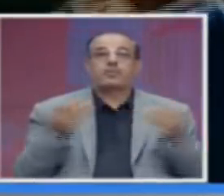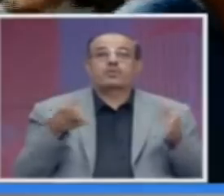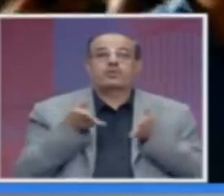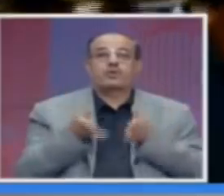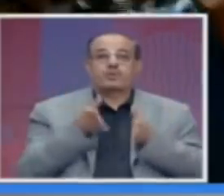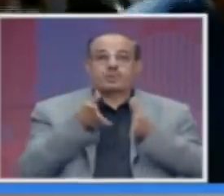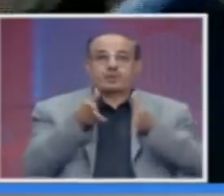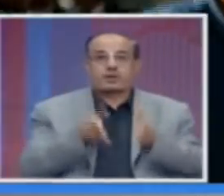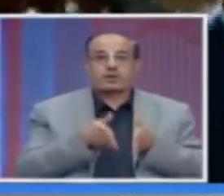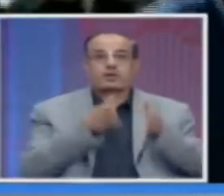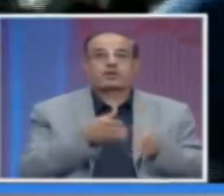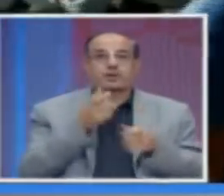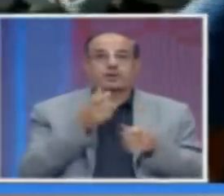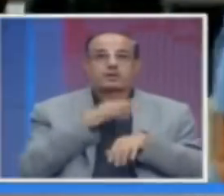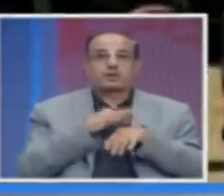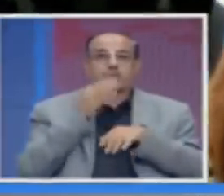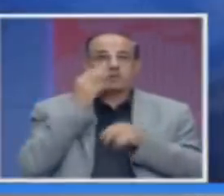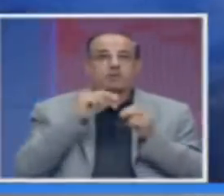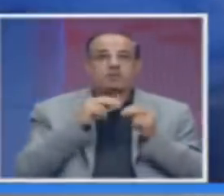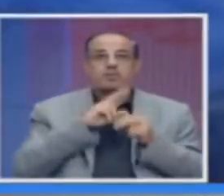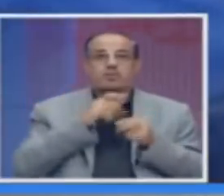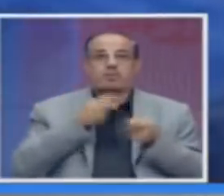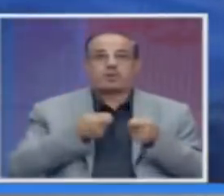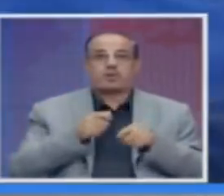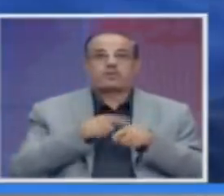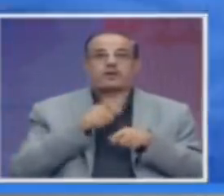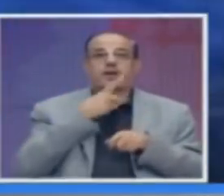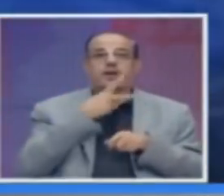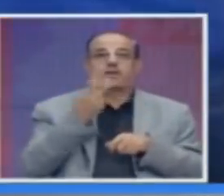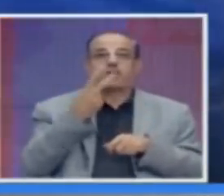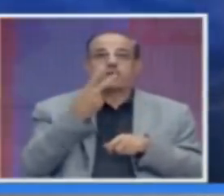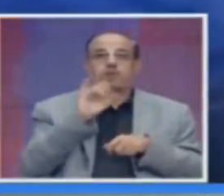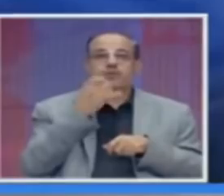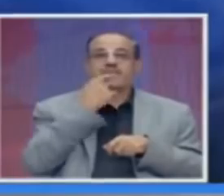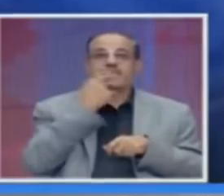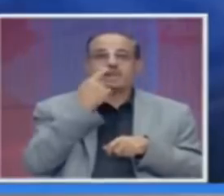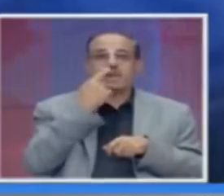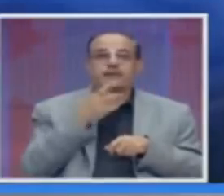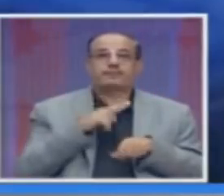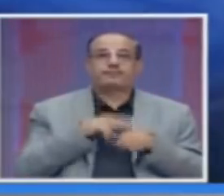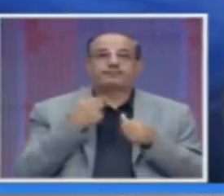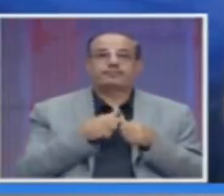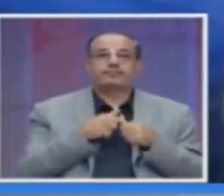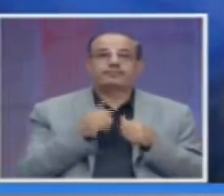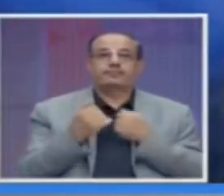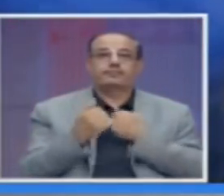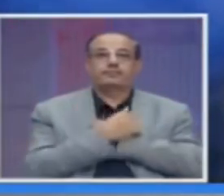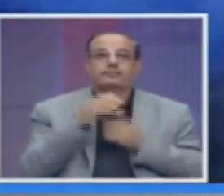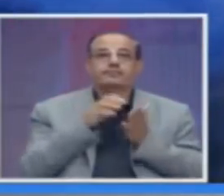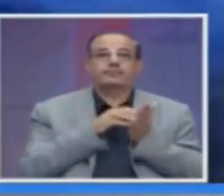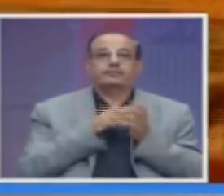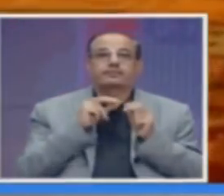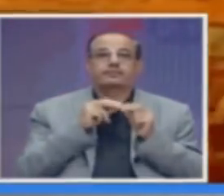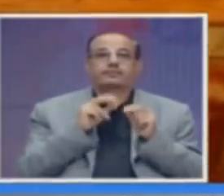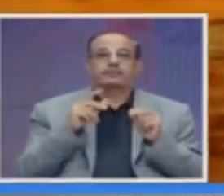ضخم من التوابيت الآدمية الملونة والمغلقة منذ أكثر من 2500 عام، بالإضافة إلى